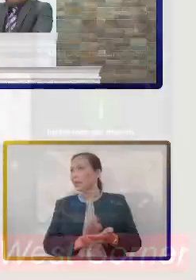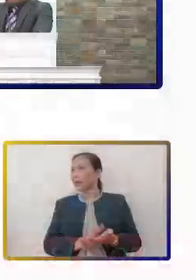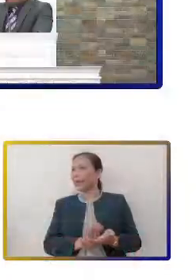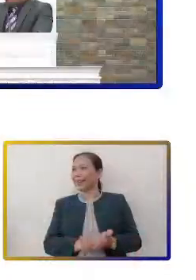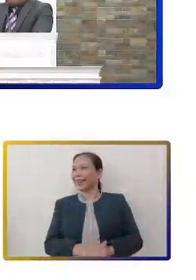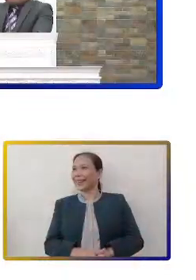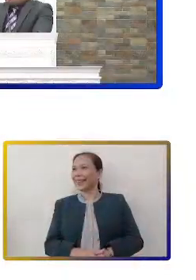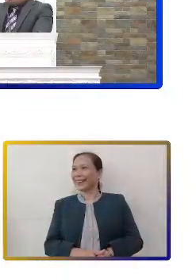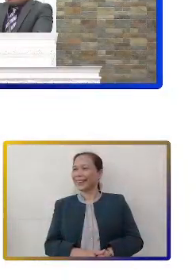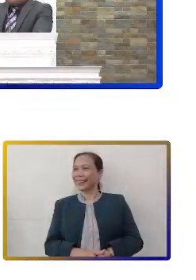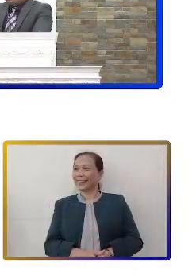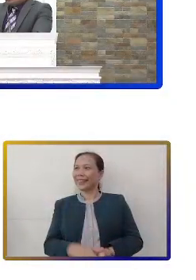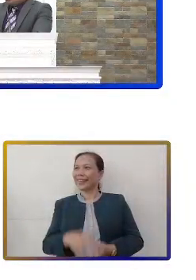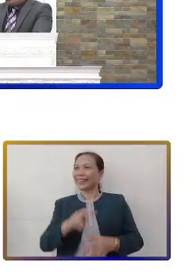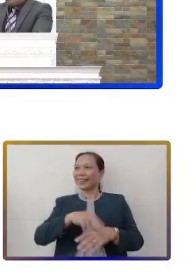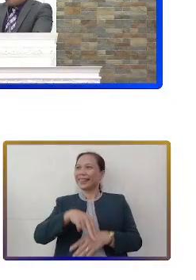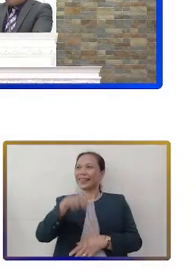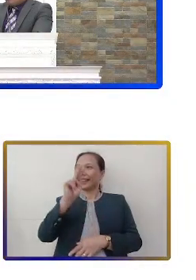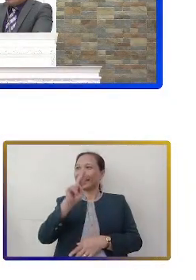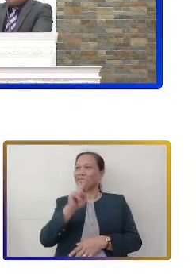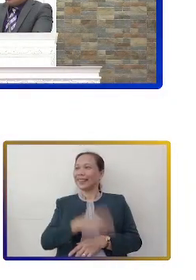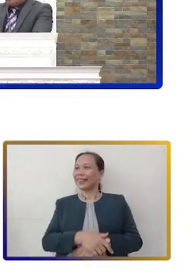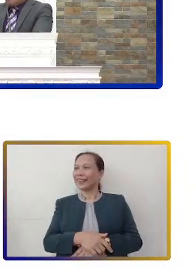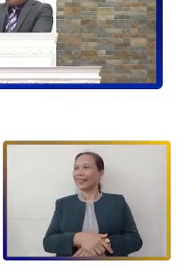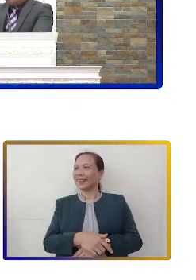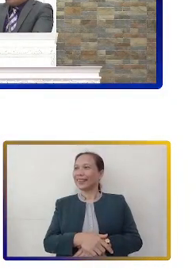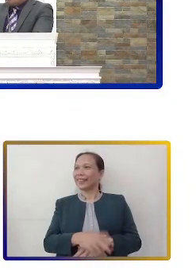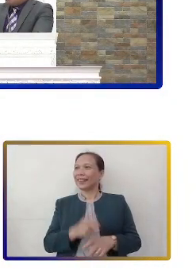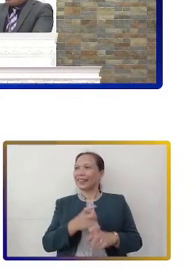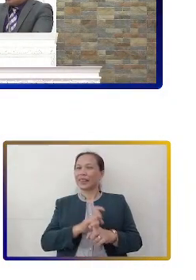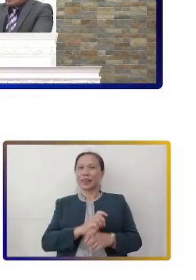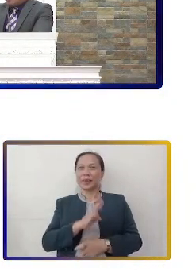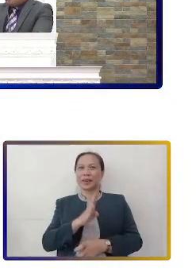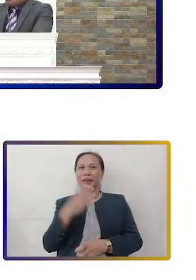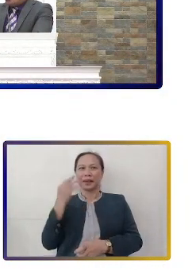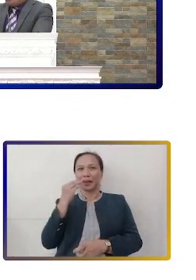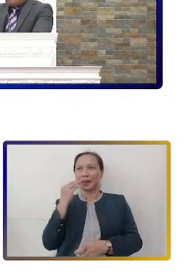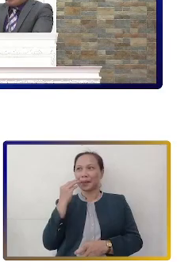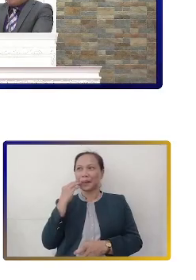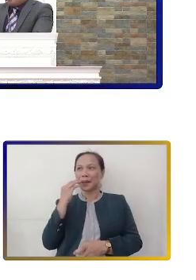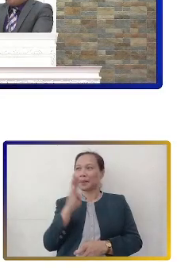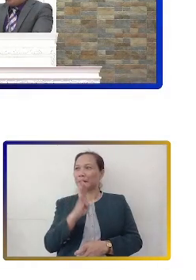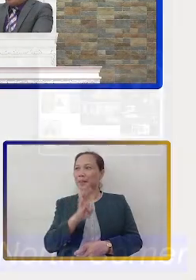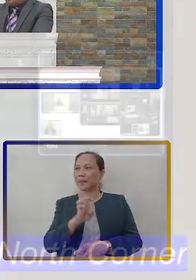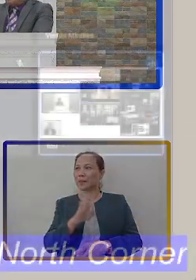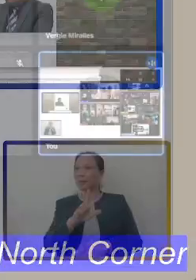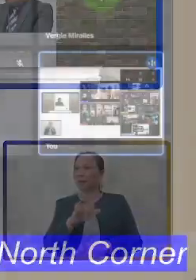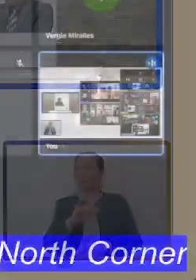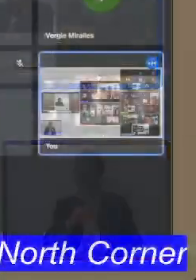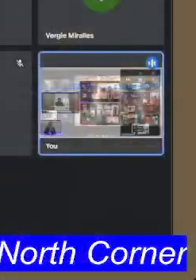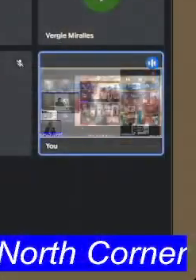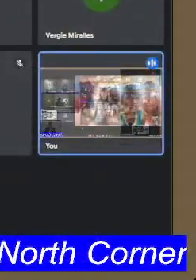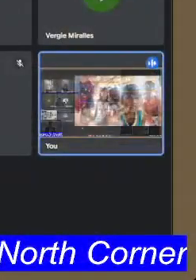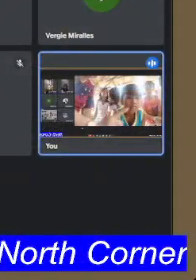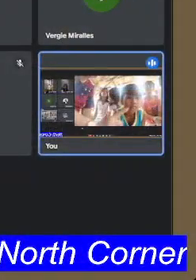And from the north corner, sa station ni Ma'am Belinda, may isa pong first-time visitor. Palakpakan po natin.